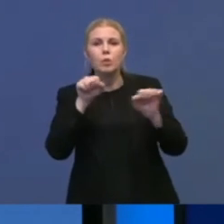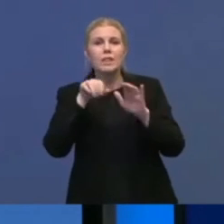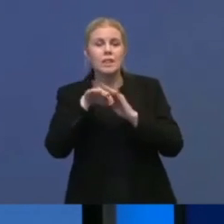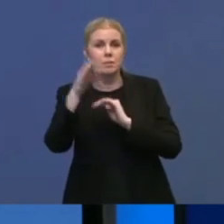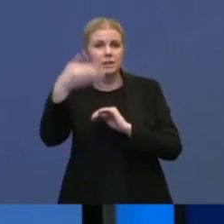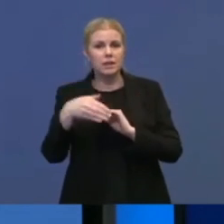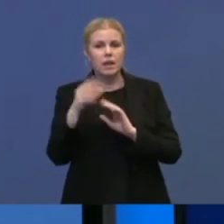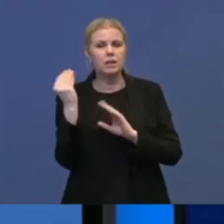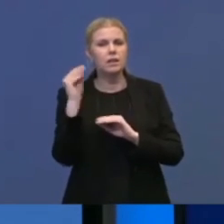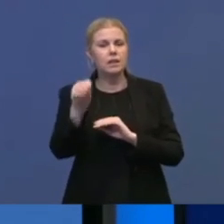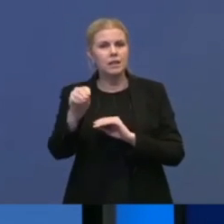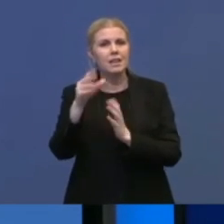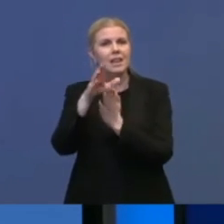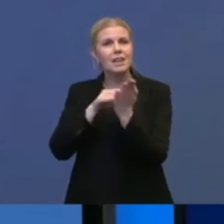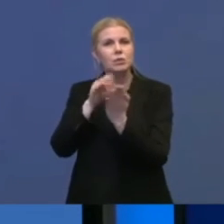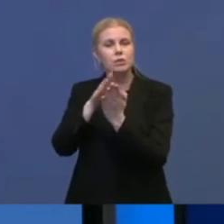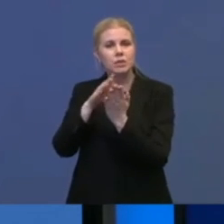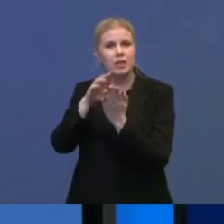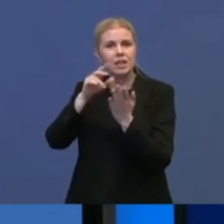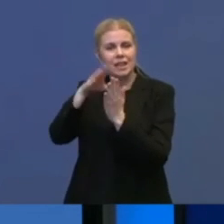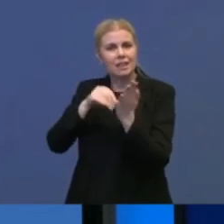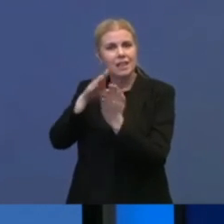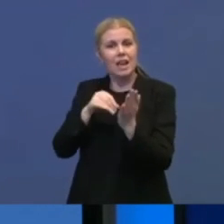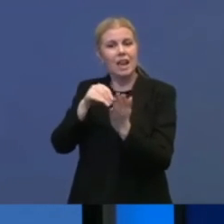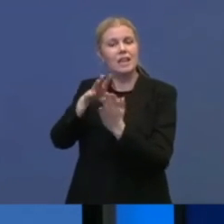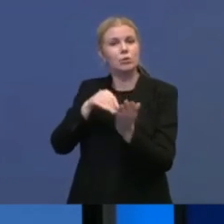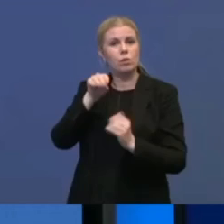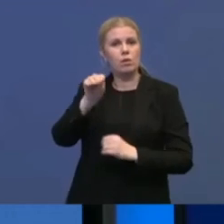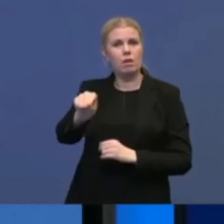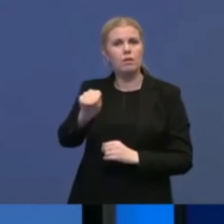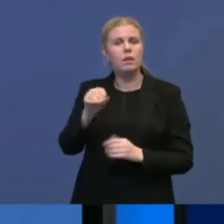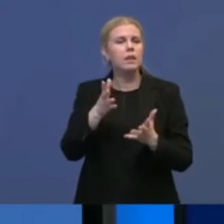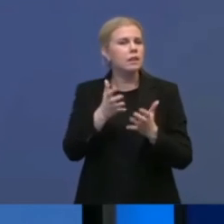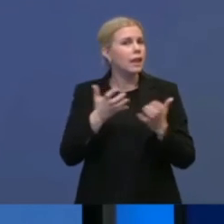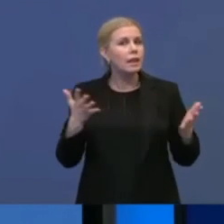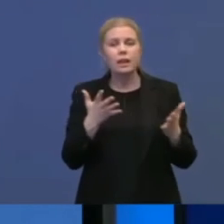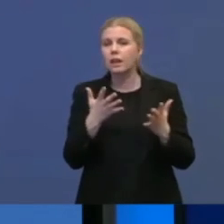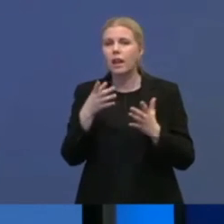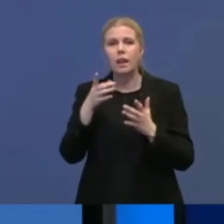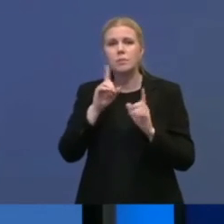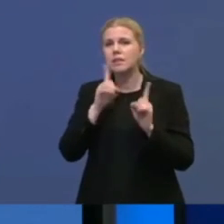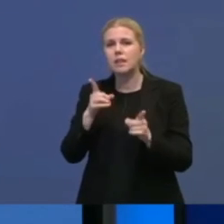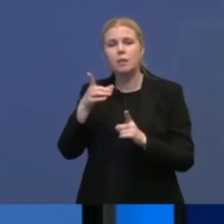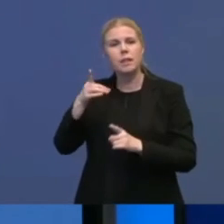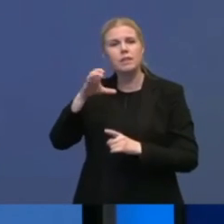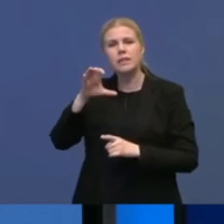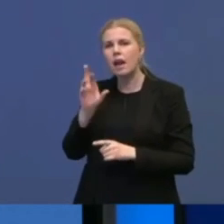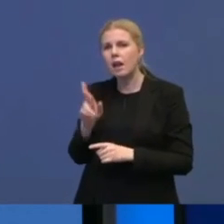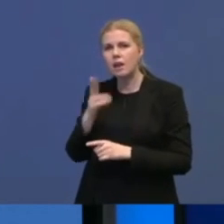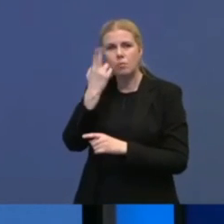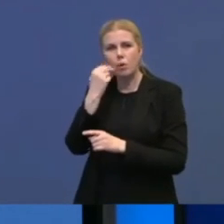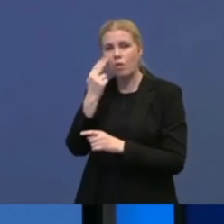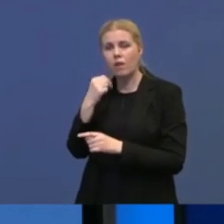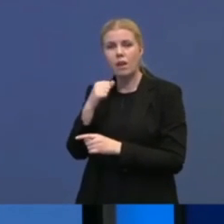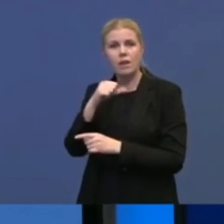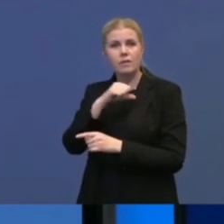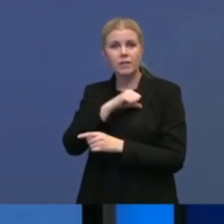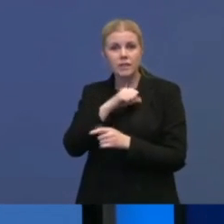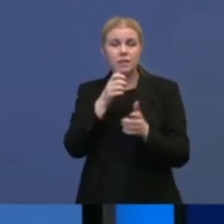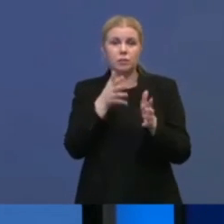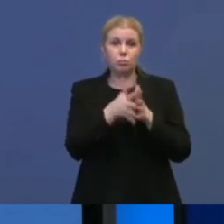digmadu da. Waxan si chochina ya inu san qofku ubbahanayn inu dalbado isparisiada PCR